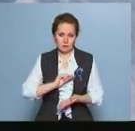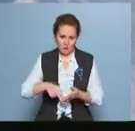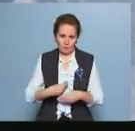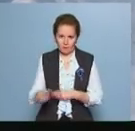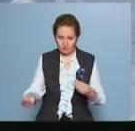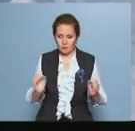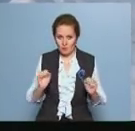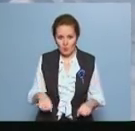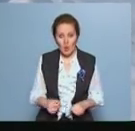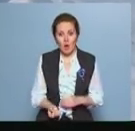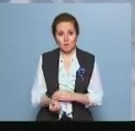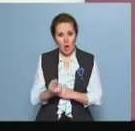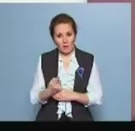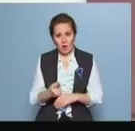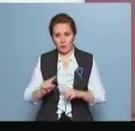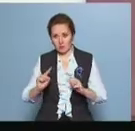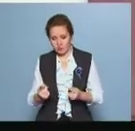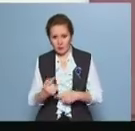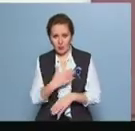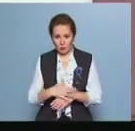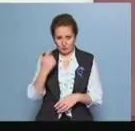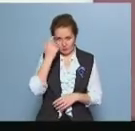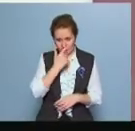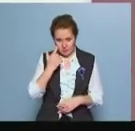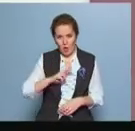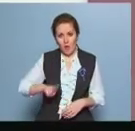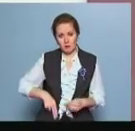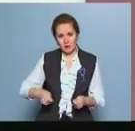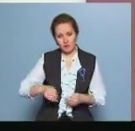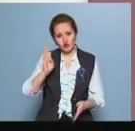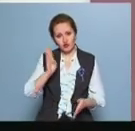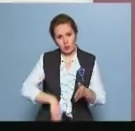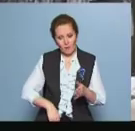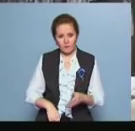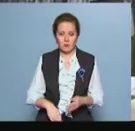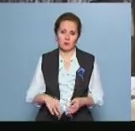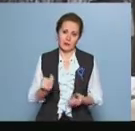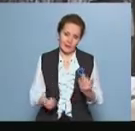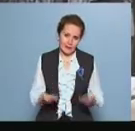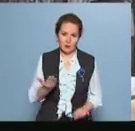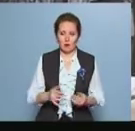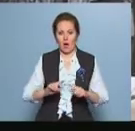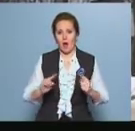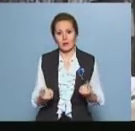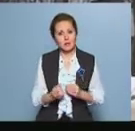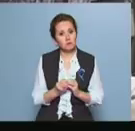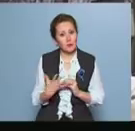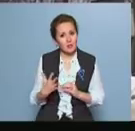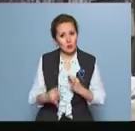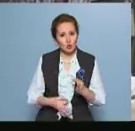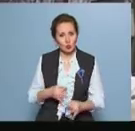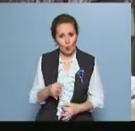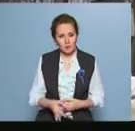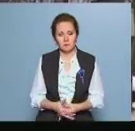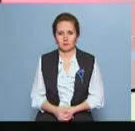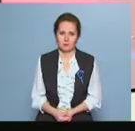улице нетрезвым – административное правонарушение. Оно карается штрафом и даже арестом на 15 суток. Александр Демидов, телеканал «Моя Удмуртия».